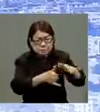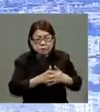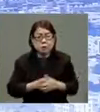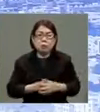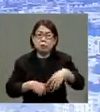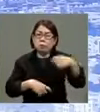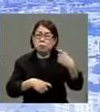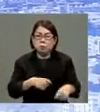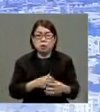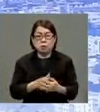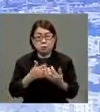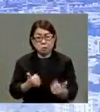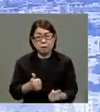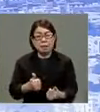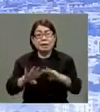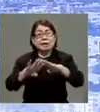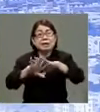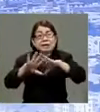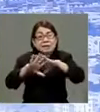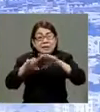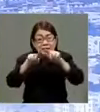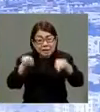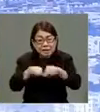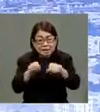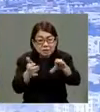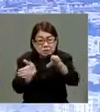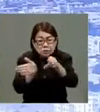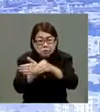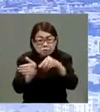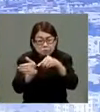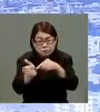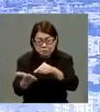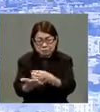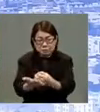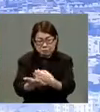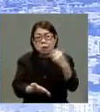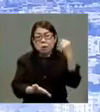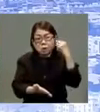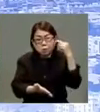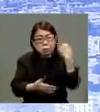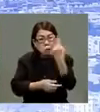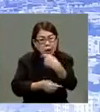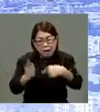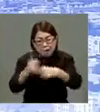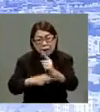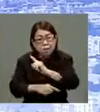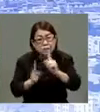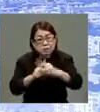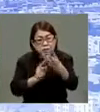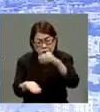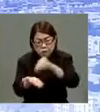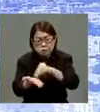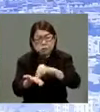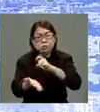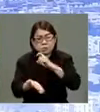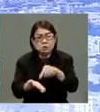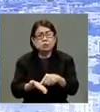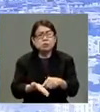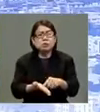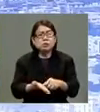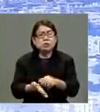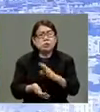ก็จะสามารถที่จะจำกัดคนได้และท่านเองถ้าเป็นกลุ่มเสี่ยงก็จะได้รับการเข้ามาตรวจโดยที่ไม่ต้องเสียค่าใช้จ่ายใด